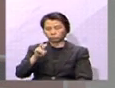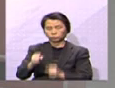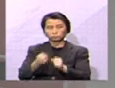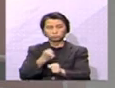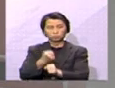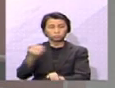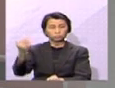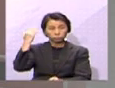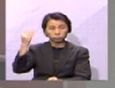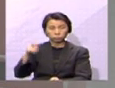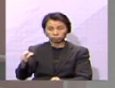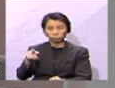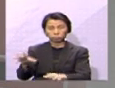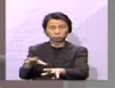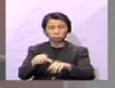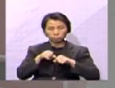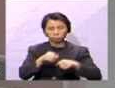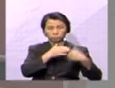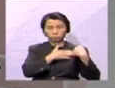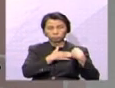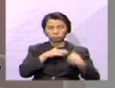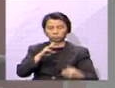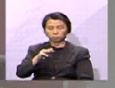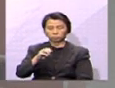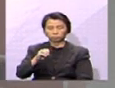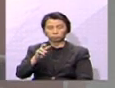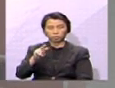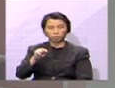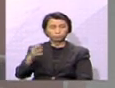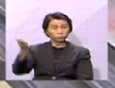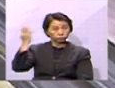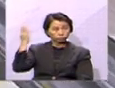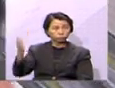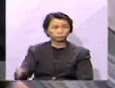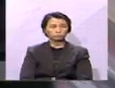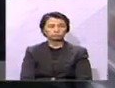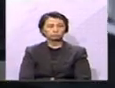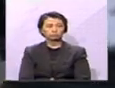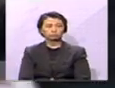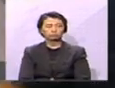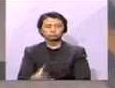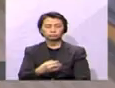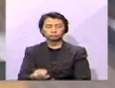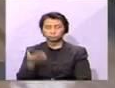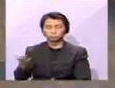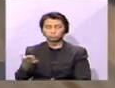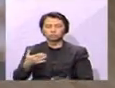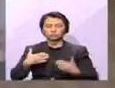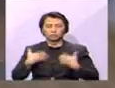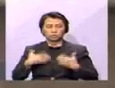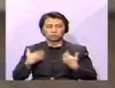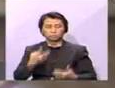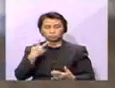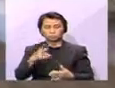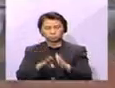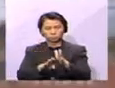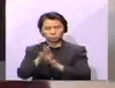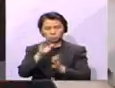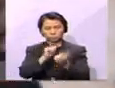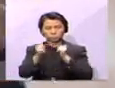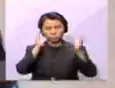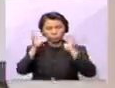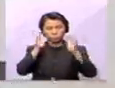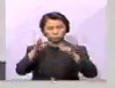tahun Dahulu ketika mengambil alih kepimpinan mom malah beliau turut gembira melihat pembangunan sukan di